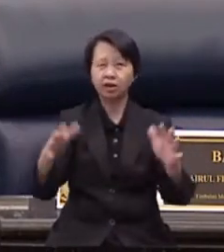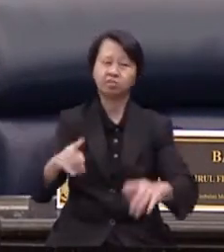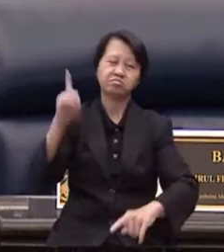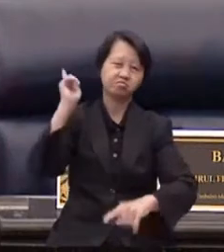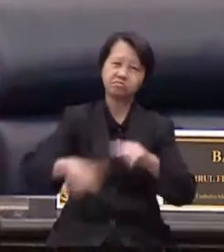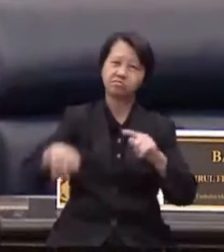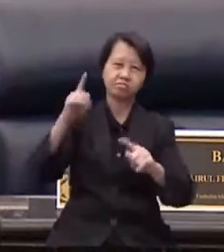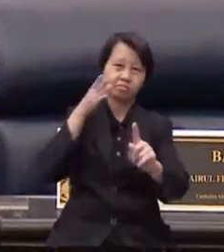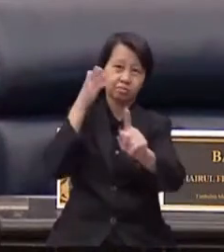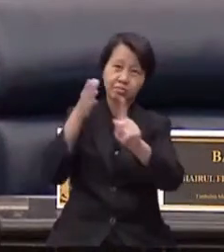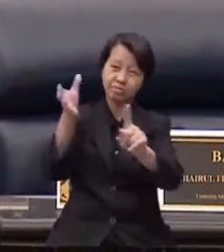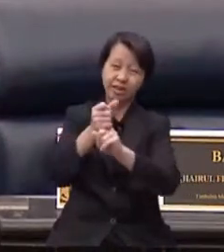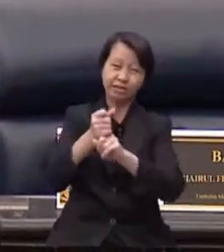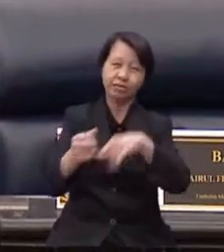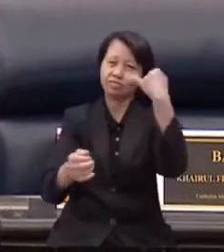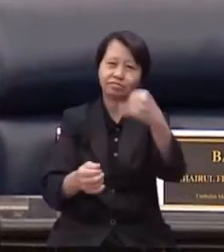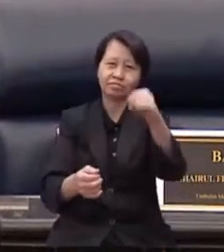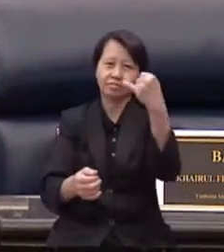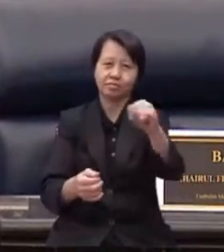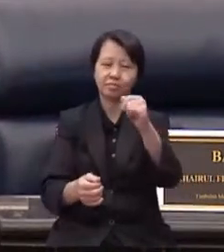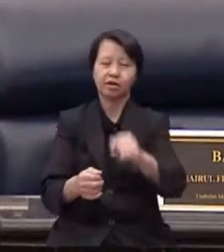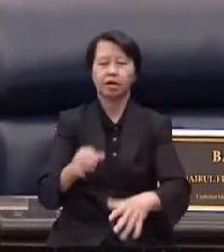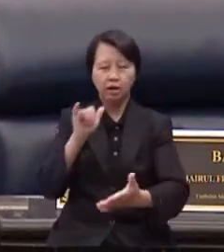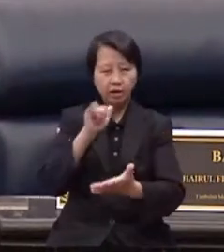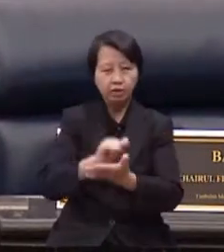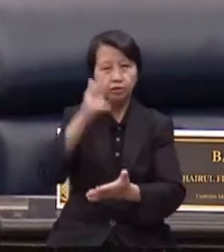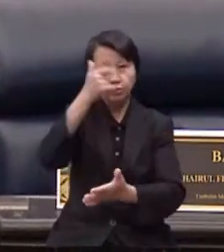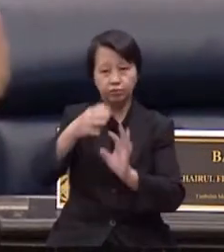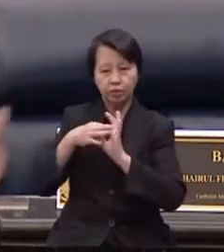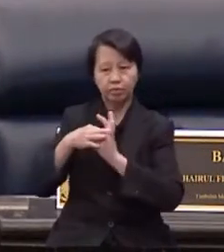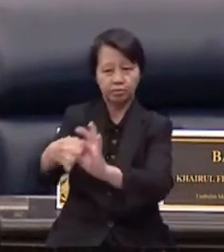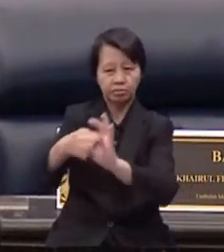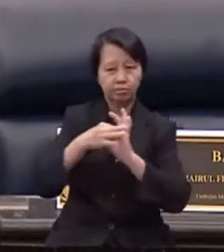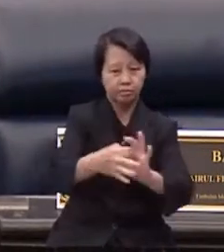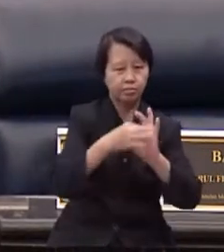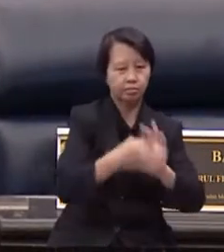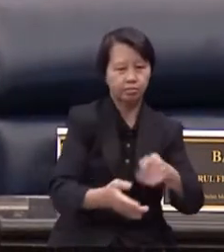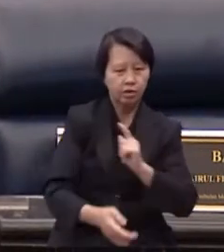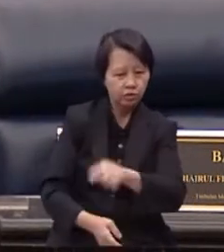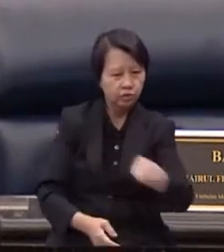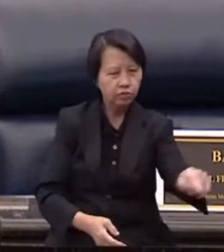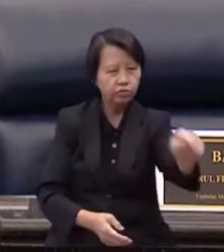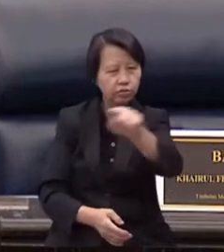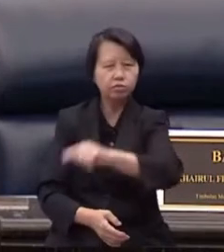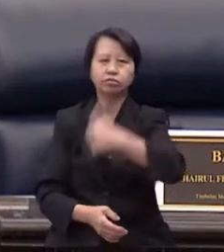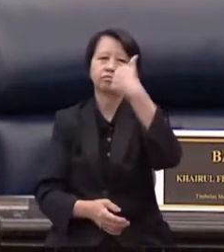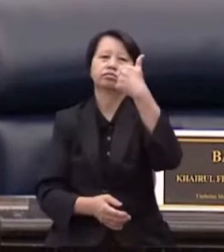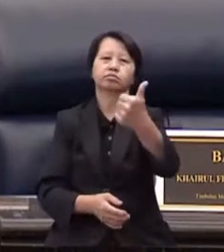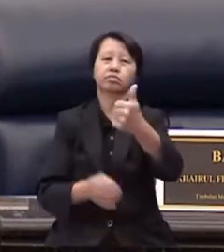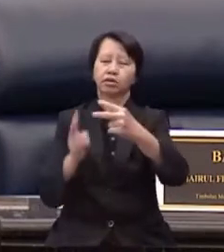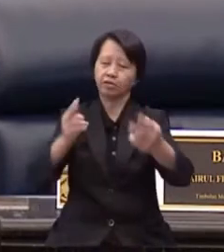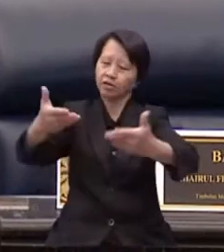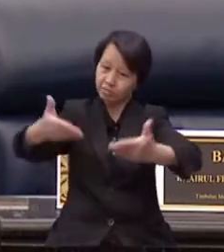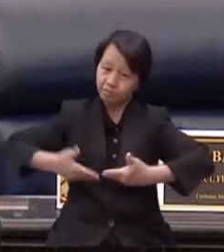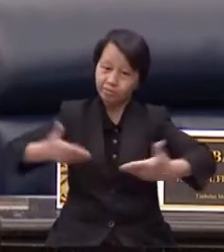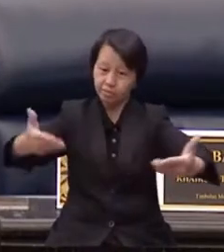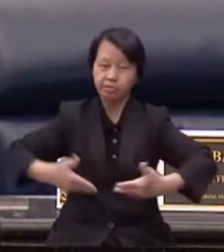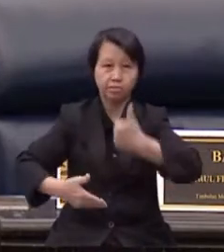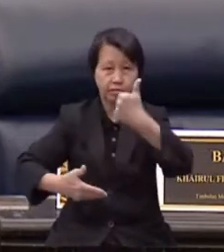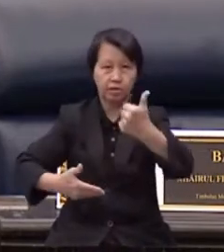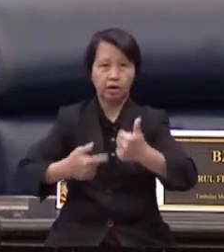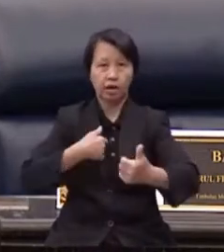bolehlah capai sasaran tersebut jadi kerjasama yang rapat diantara semua PH adalah amati di alu-alukan